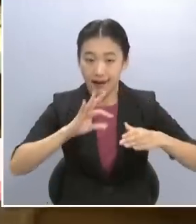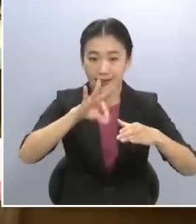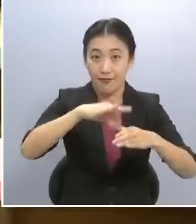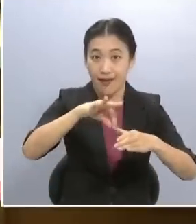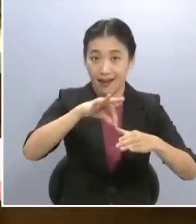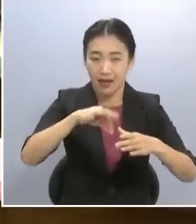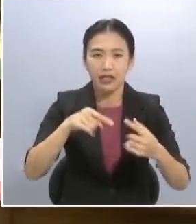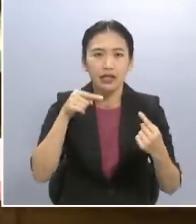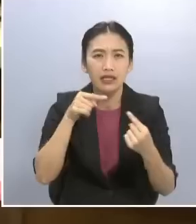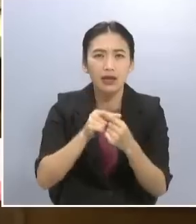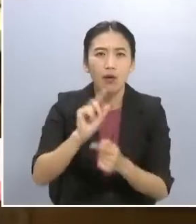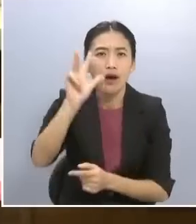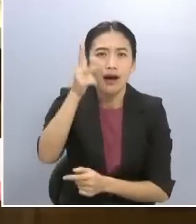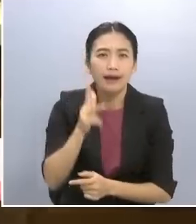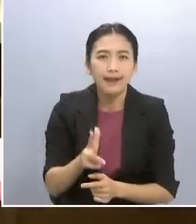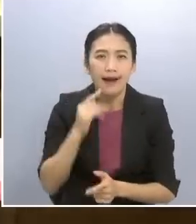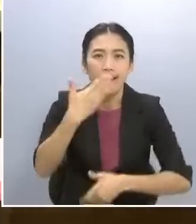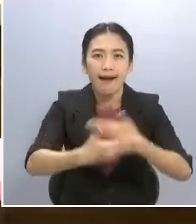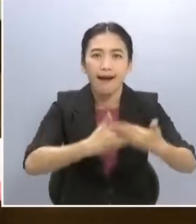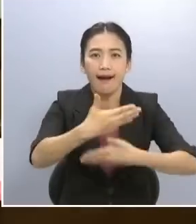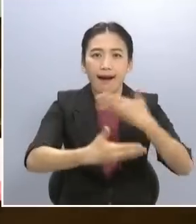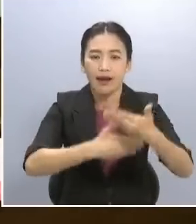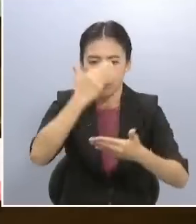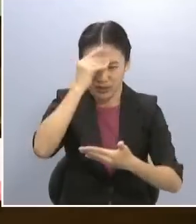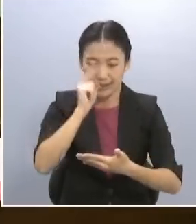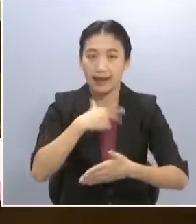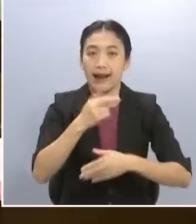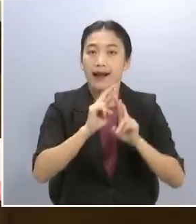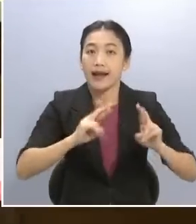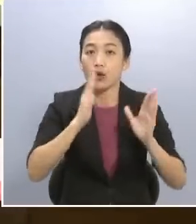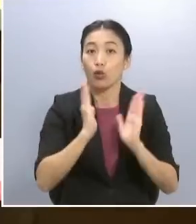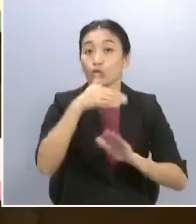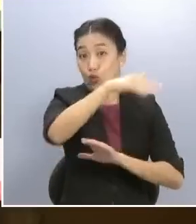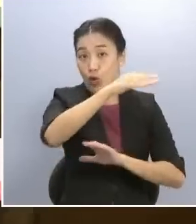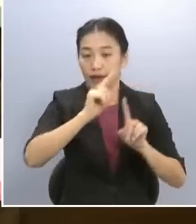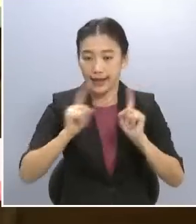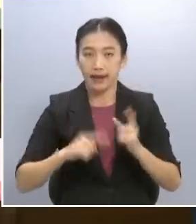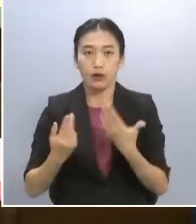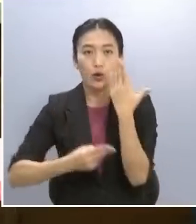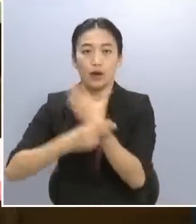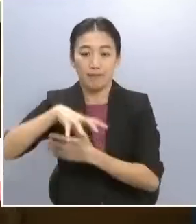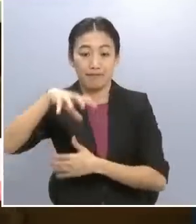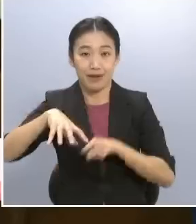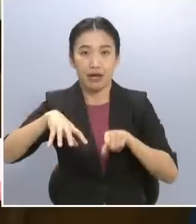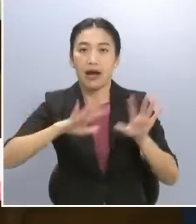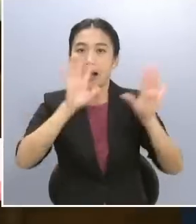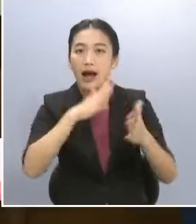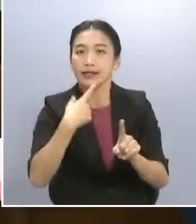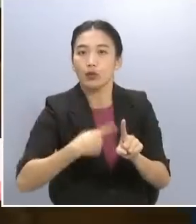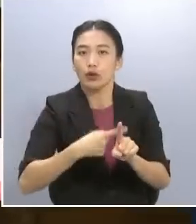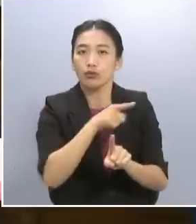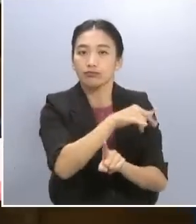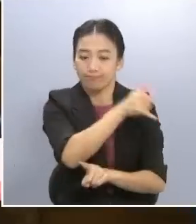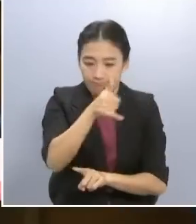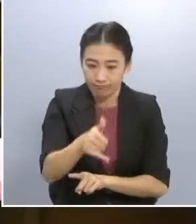ซึ่งเป็นร้านของบุคคลภายนอกนะครับที่เขาไปขอเช่าที่คือทางคุณชูวิทย์เนี่ยเชื่อนะบอกว่าน่าจะเกิดจากกรณีที่เขาเองเนี่ยโ